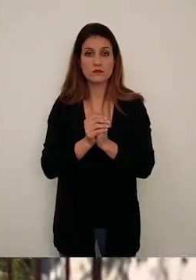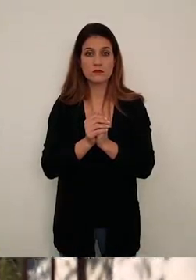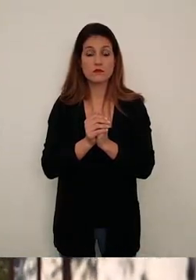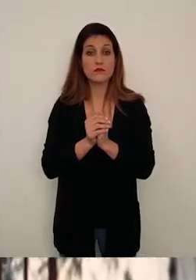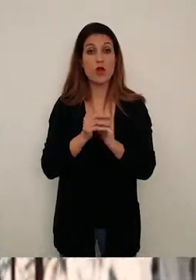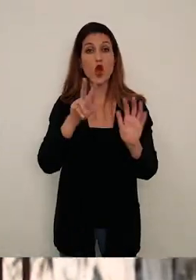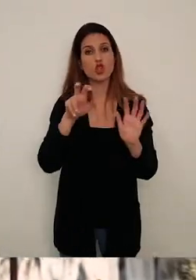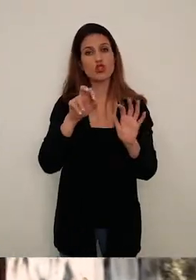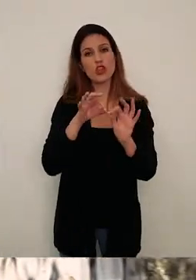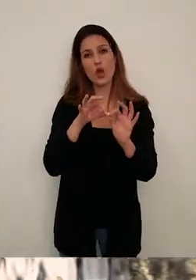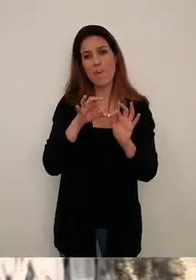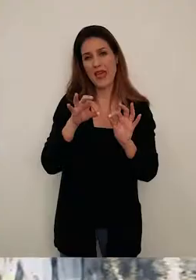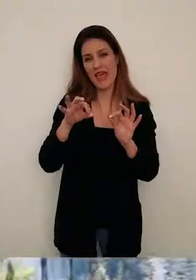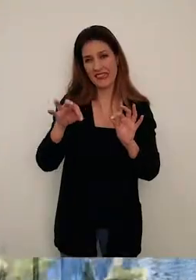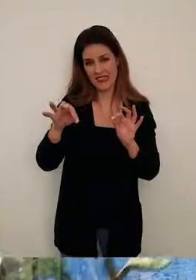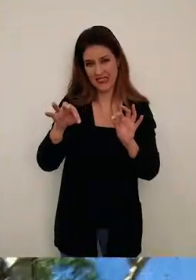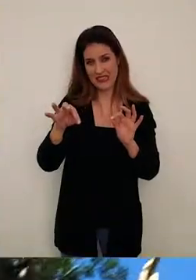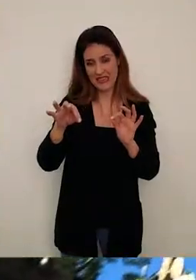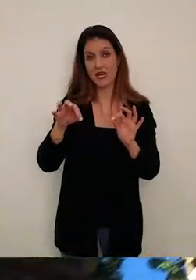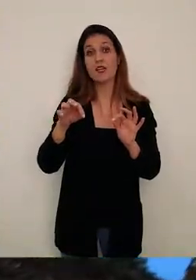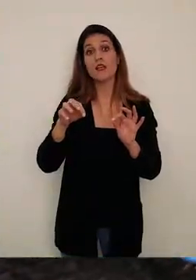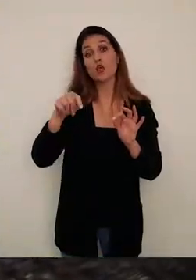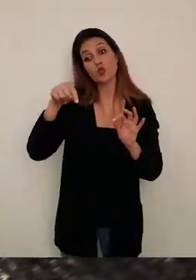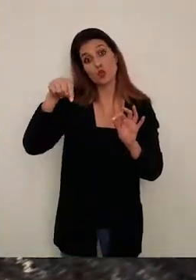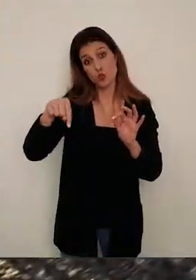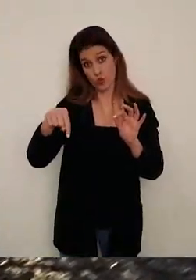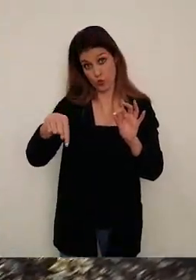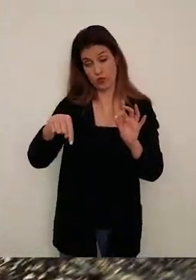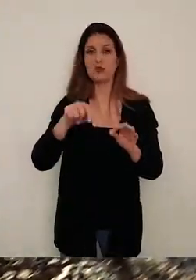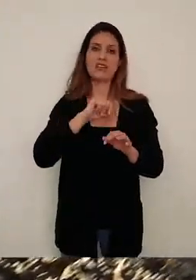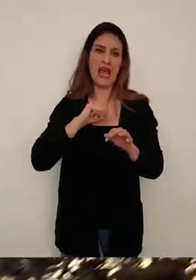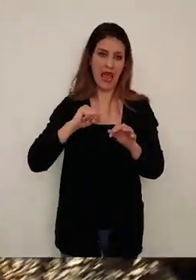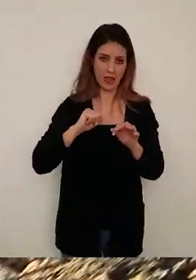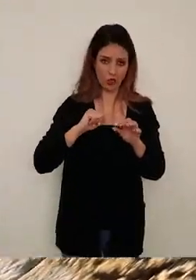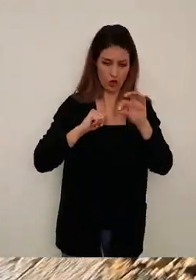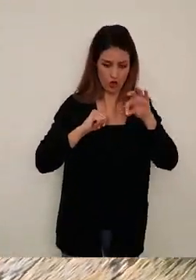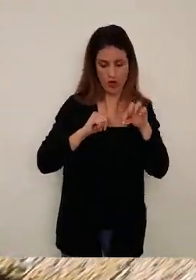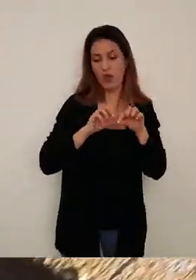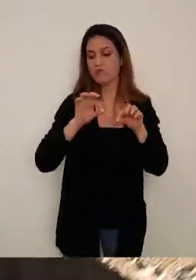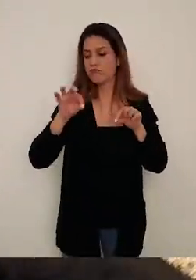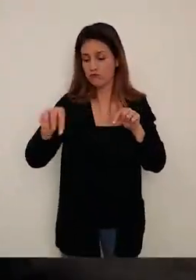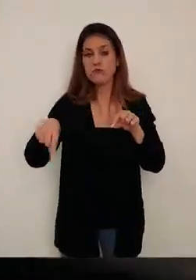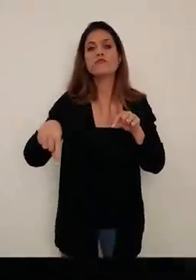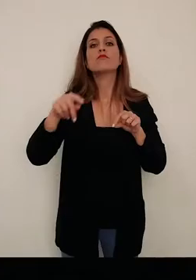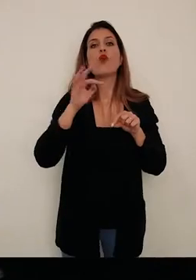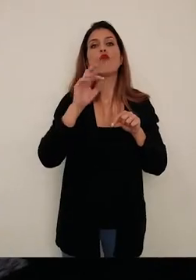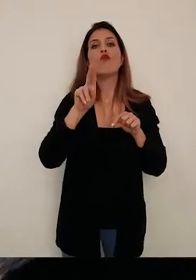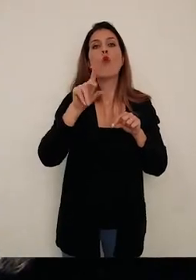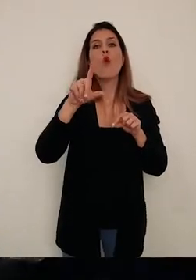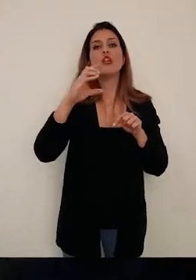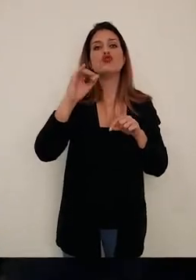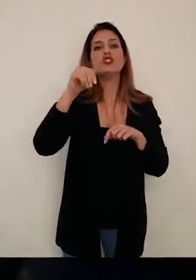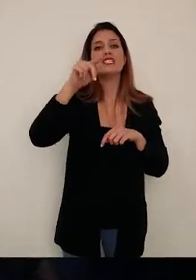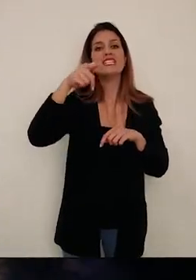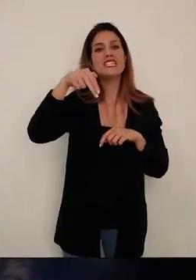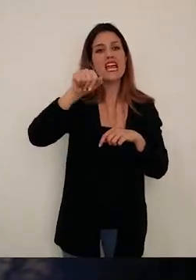Situato a circa 800 metri in linea retta e in direzione sud-est da Galatone, Fulcignano ha rappresentato l'emblema di un modello